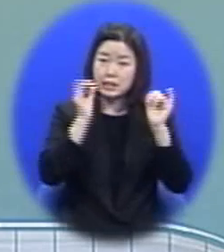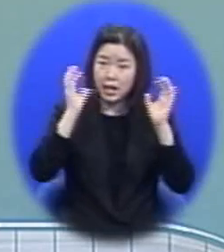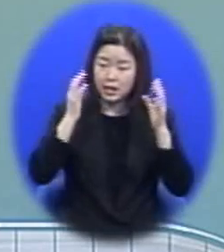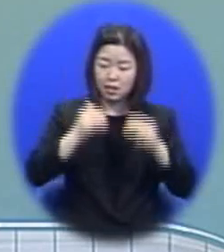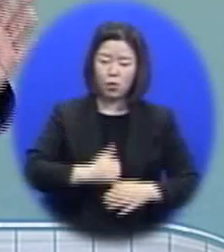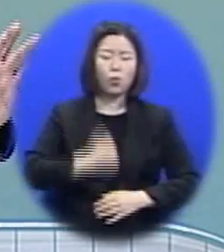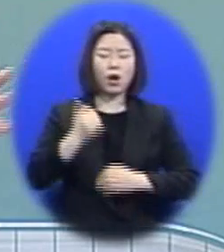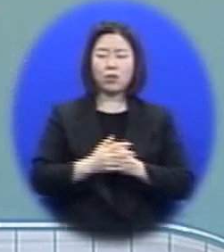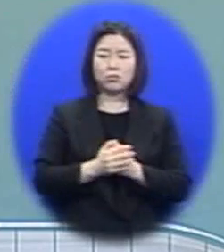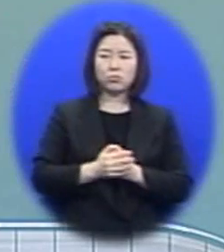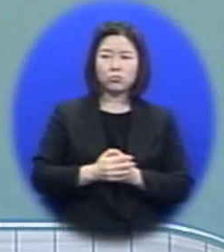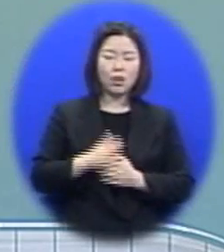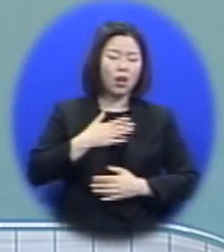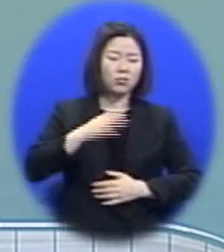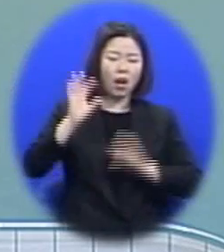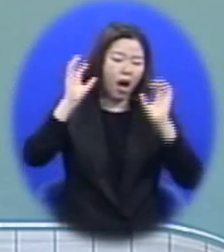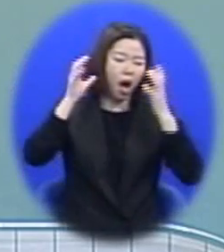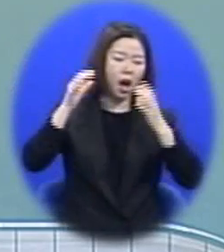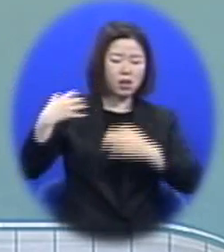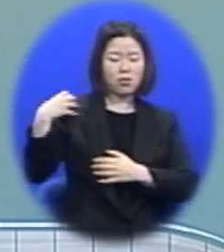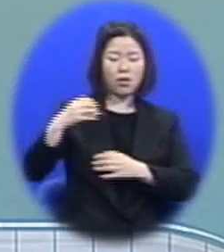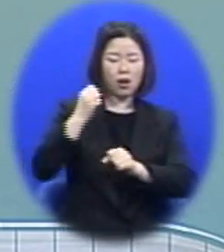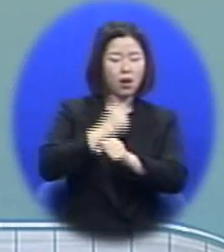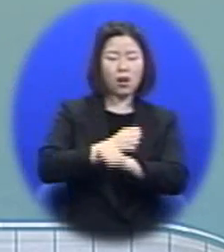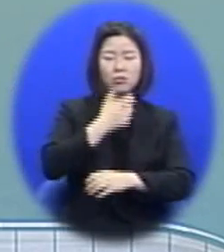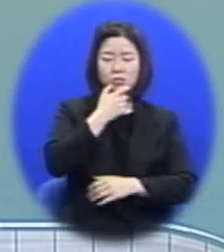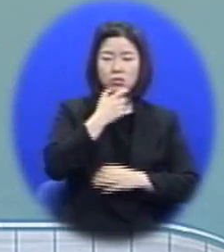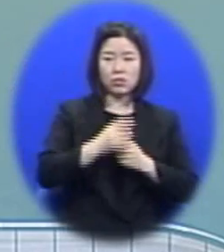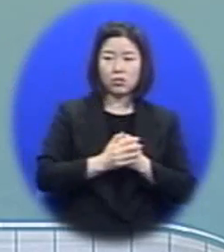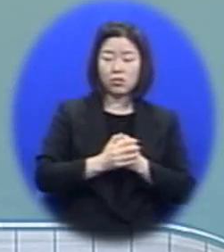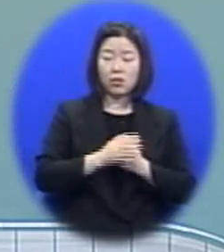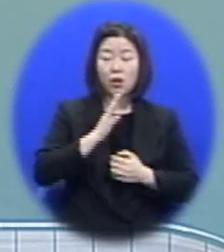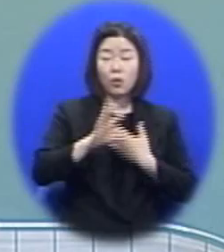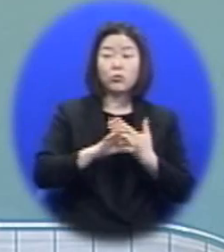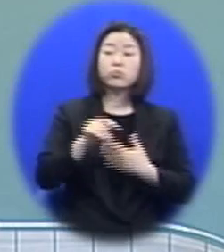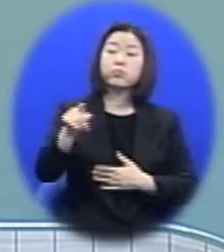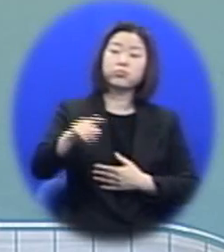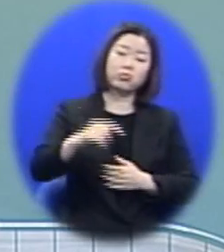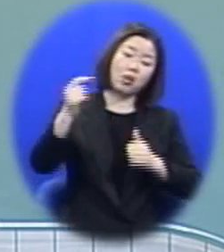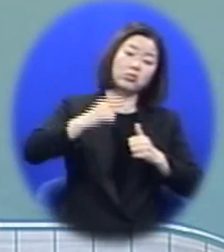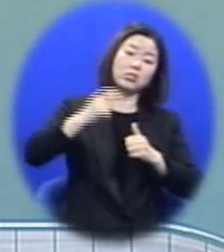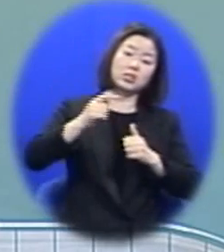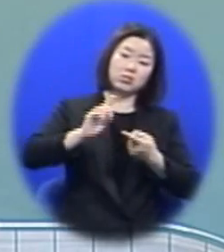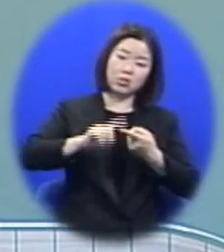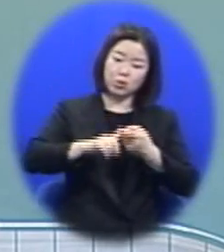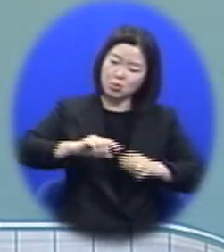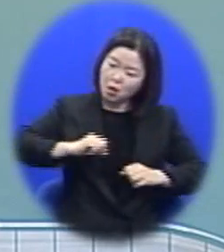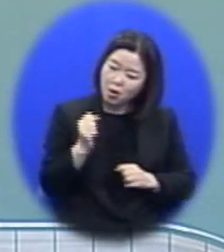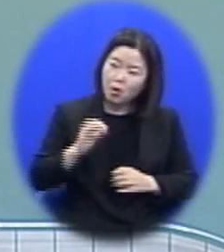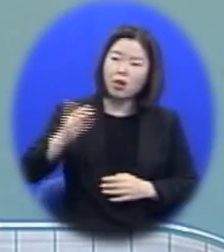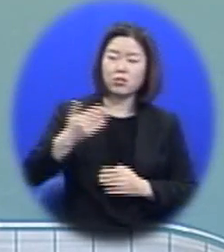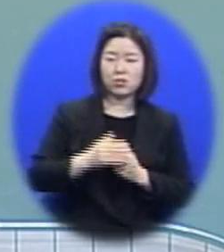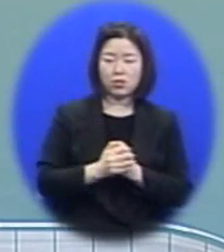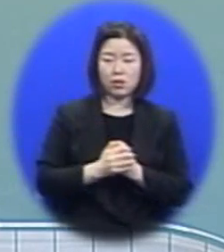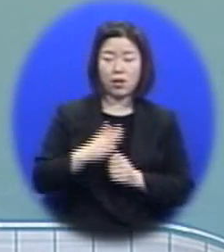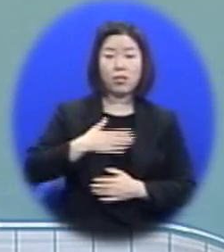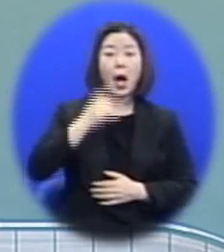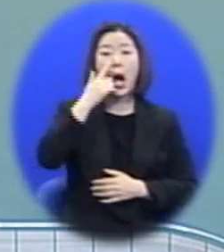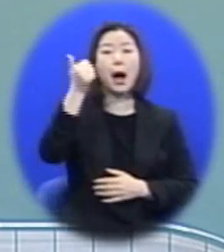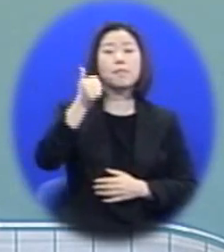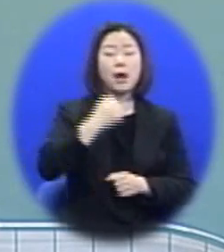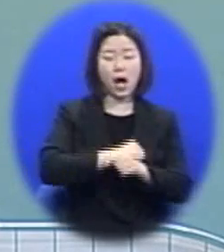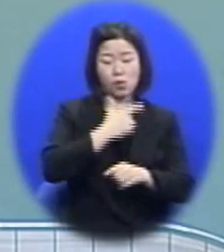아 나 아예 안 할래 그러면 너희들이 시키는 대로 내가 다 해야 되잖아 나 아빠 할래 그랬더니